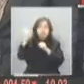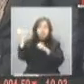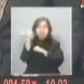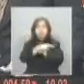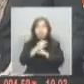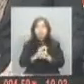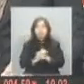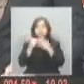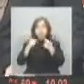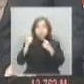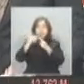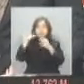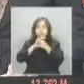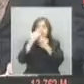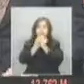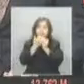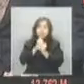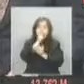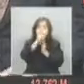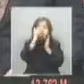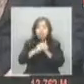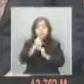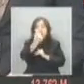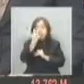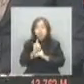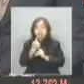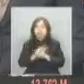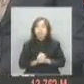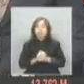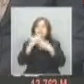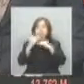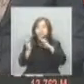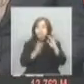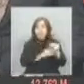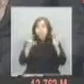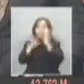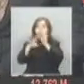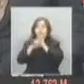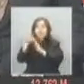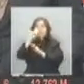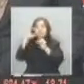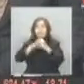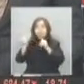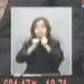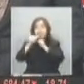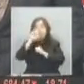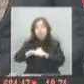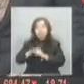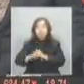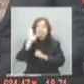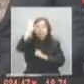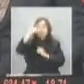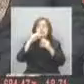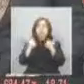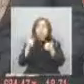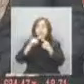ำาางสำรบการจ้างนั้กี่หักคน ๆ หนึ่งปิดท้ายเรามาดูที่กใคับากบอ NBAเควิการเต